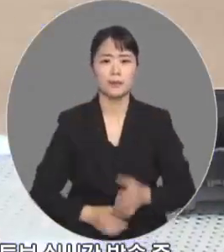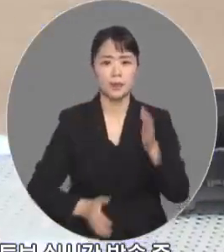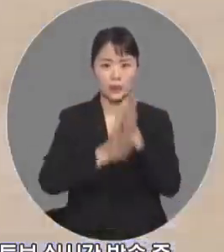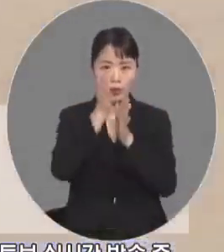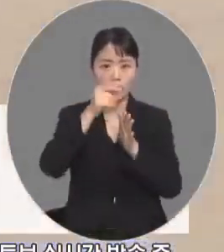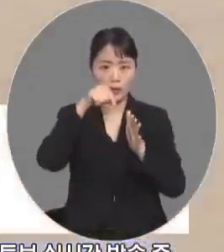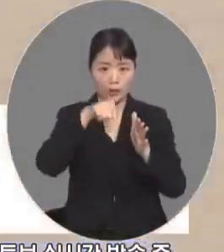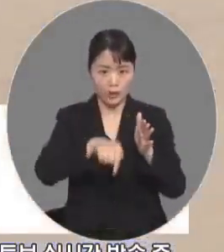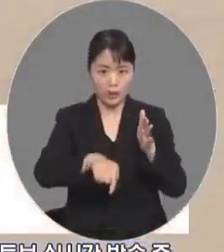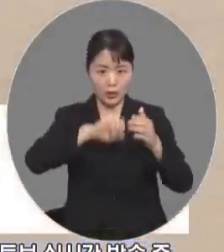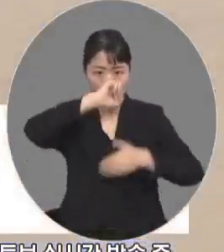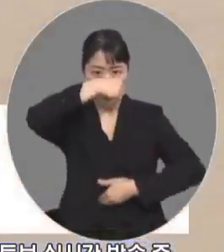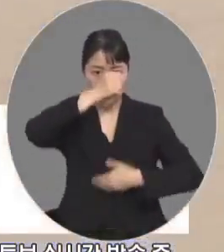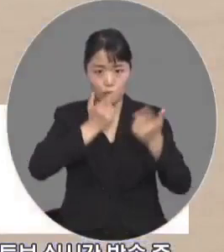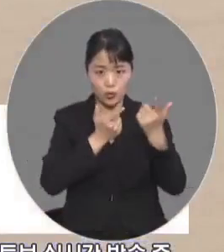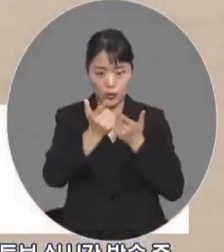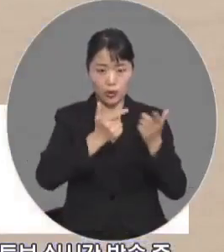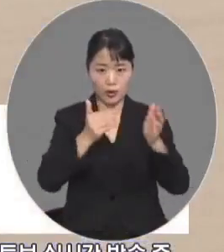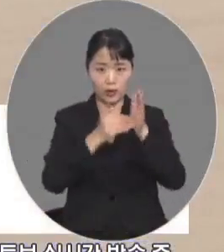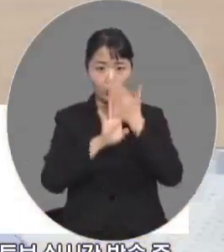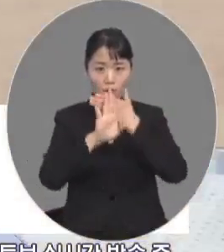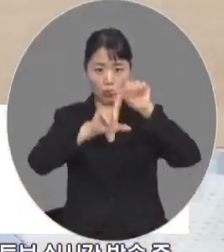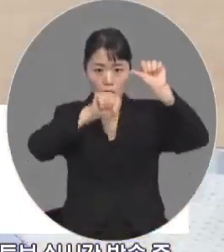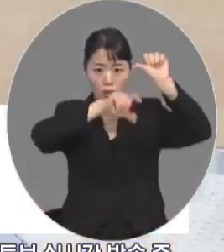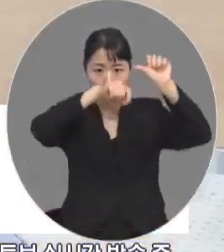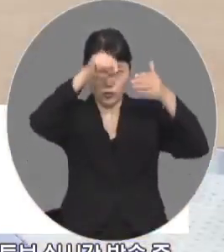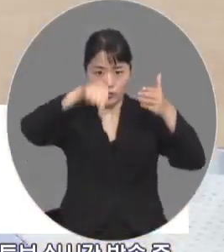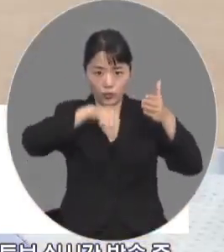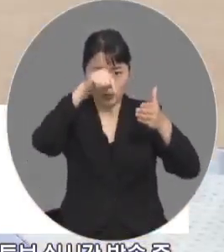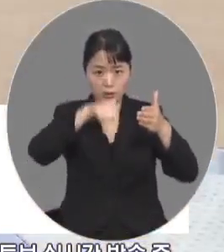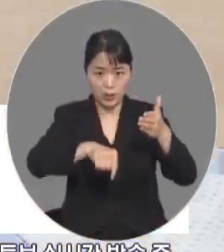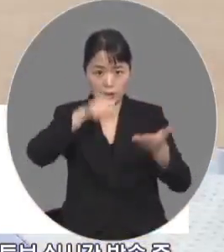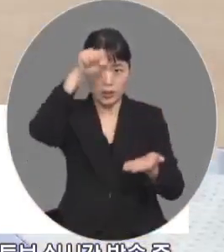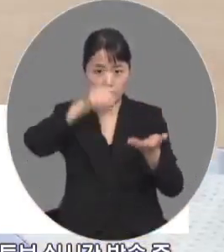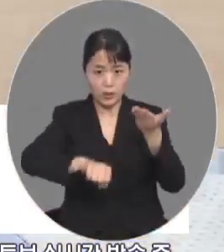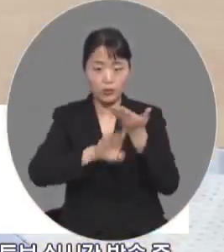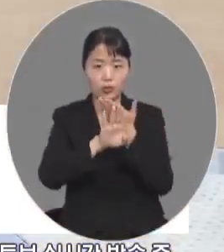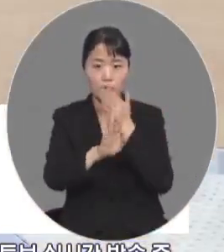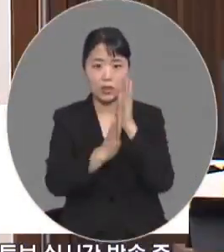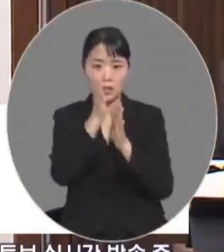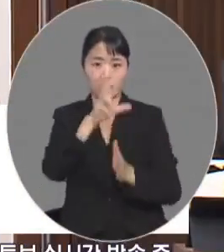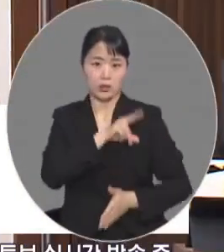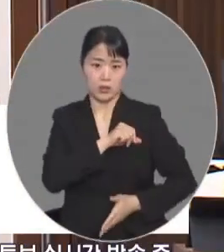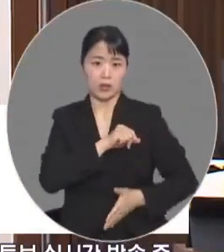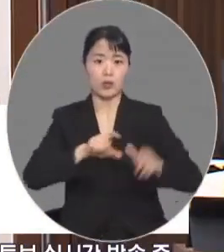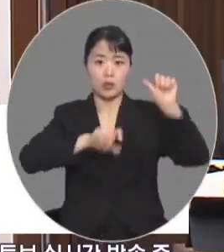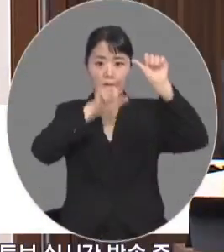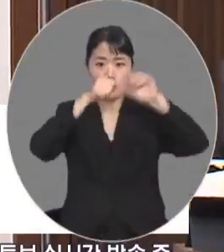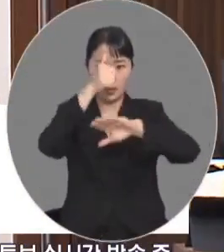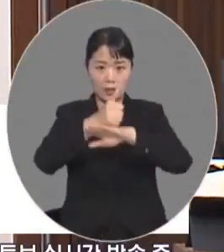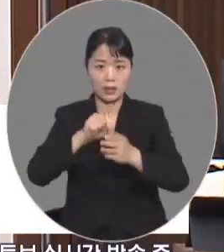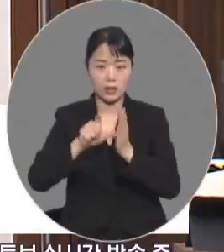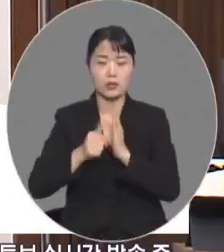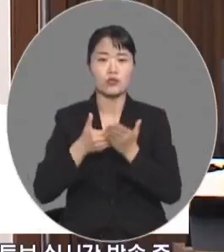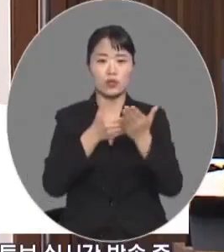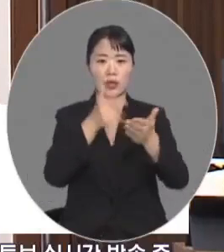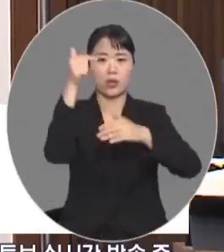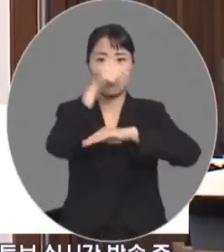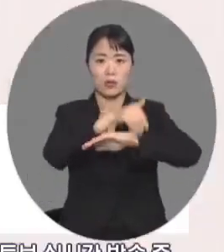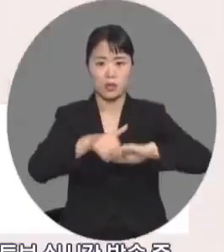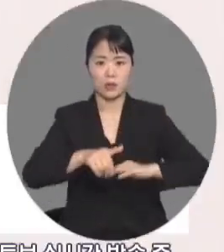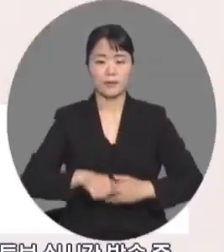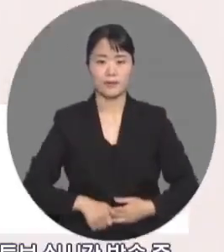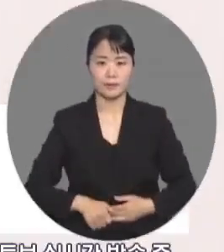5월 중순쯤 예산안을 확정하고 5월 말쯤 시의회 제출할 예정입니다. 시의회는 지난해 울산 학생교육원